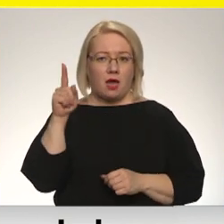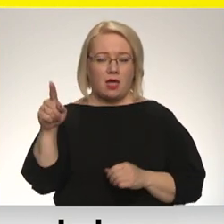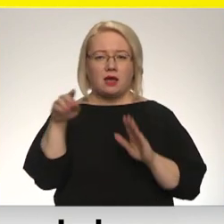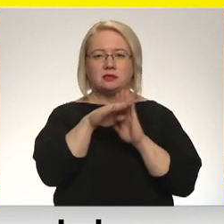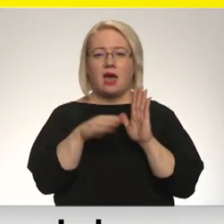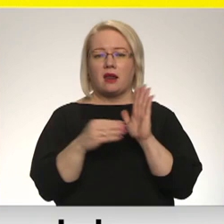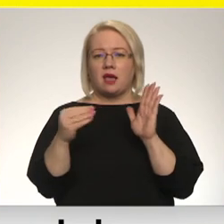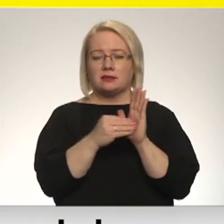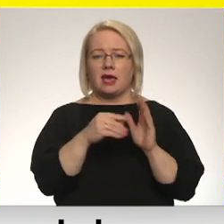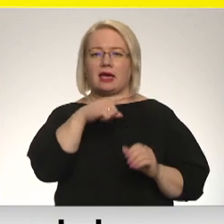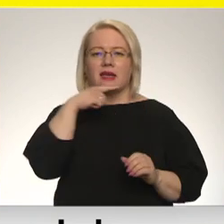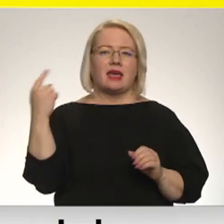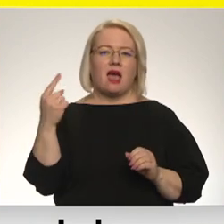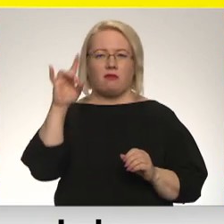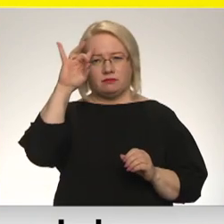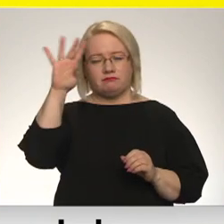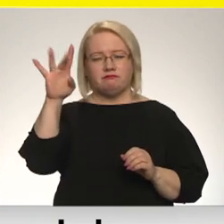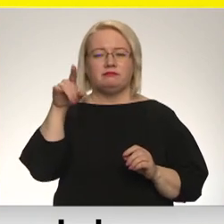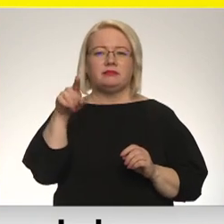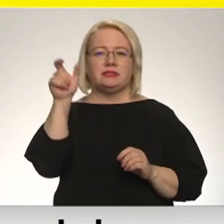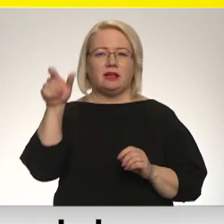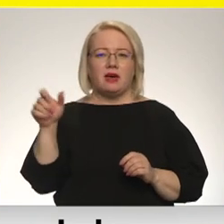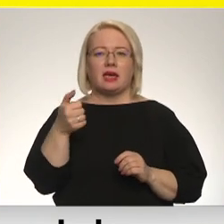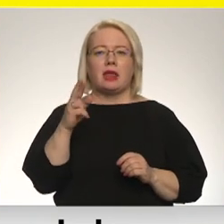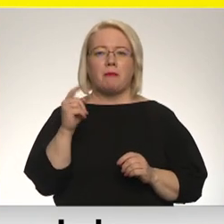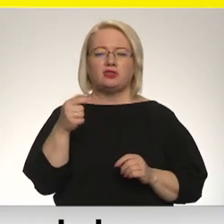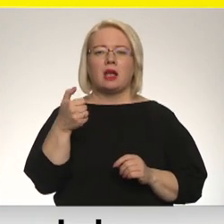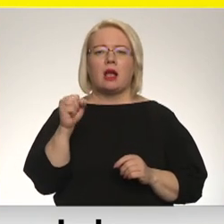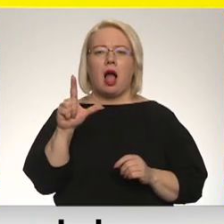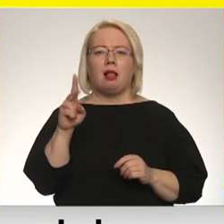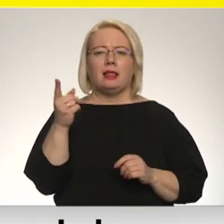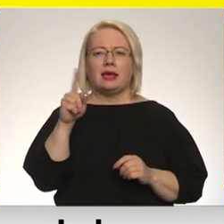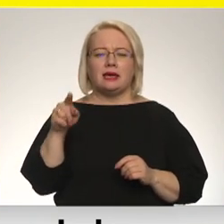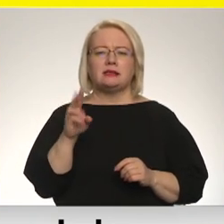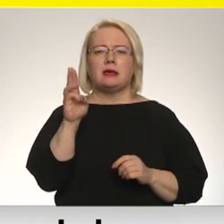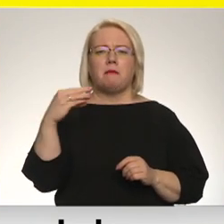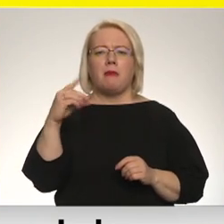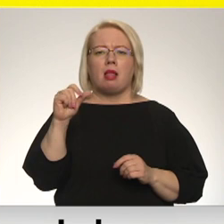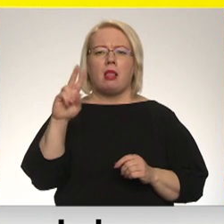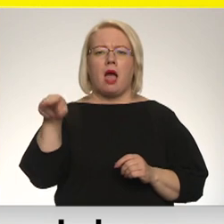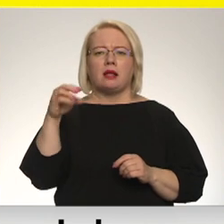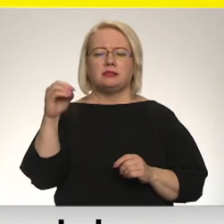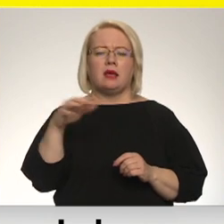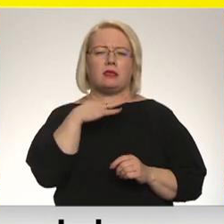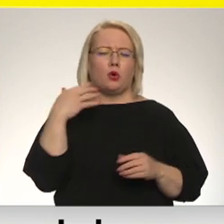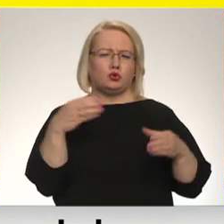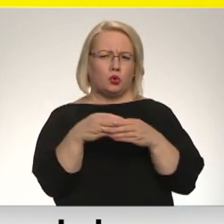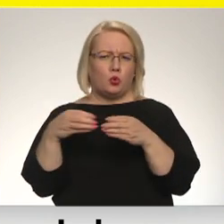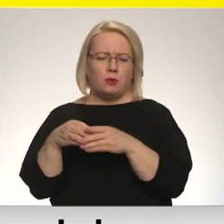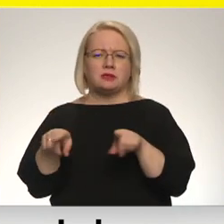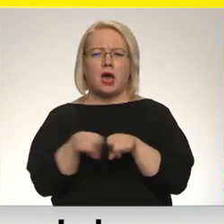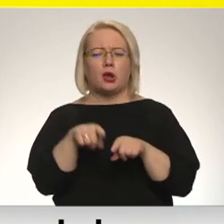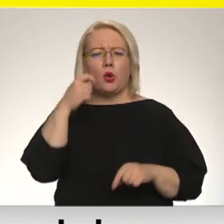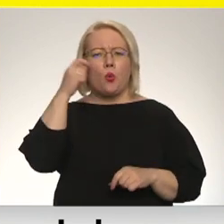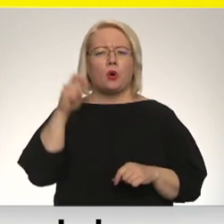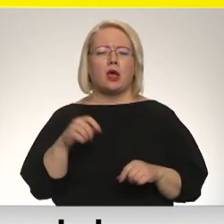iekļauts tādas krievu estrādes zvaigznes kā Boris Grebenščikovs, Maksims Galkins, Valerijs Melādze un vairākas grupas, arī ukraiņu mūziķi